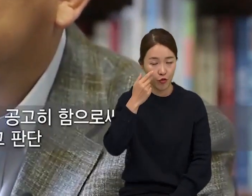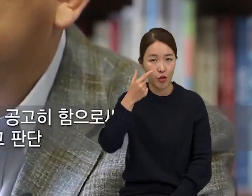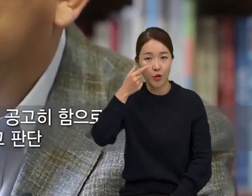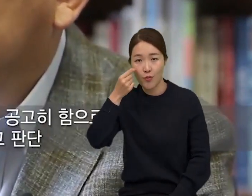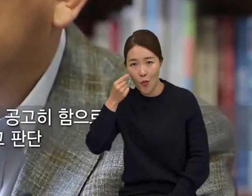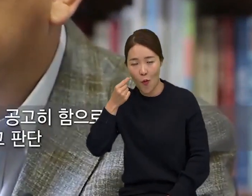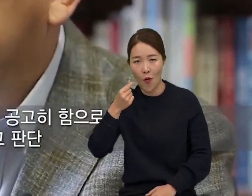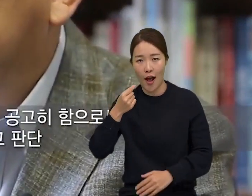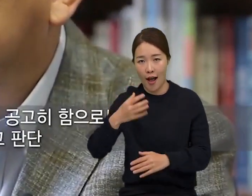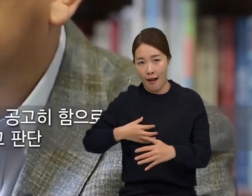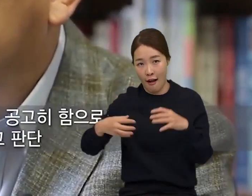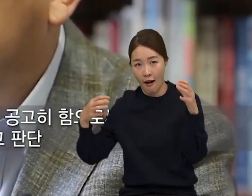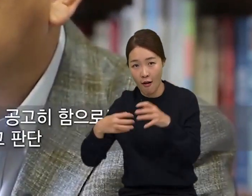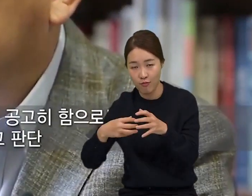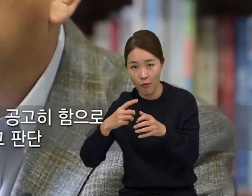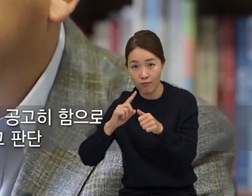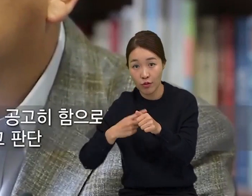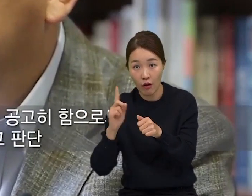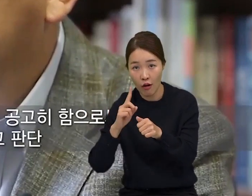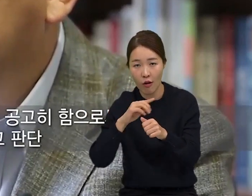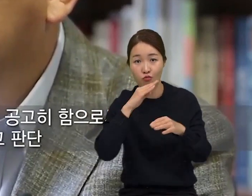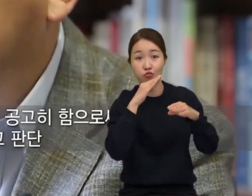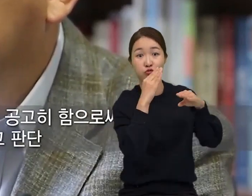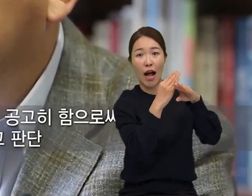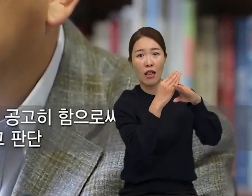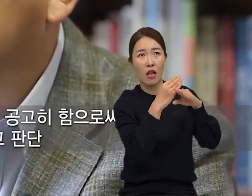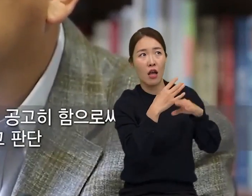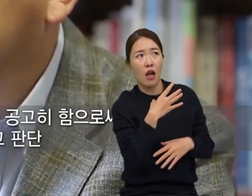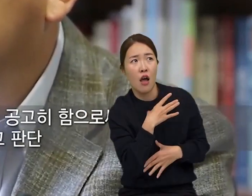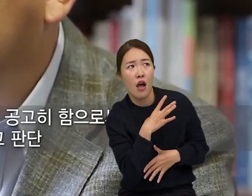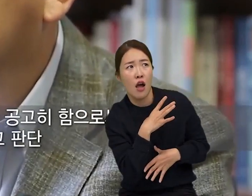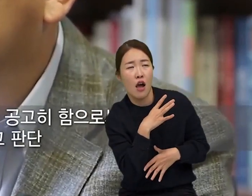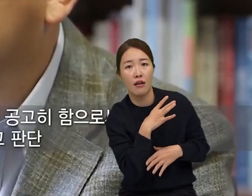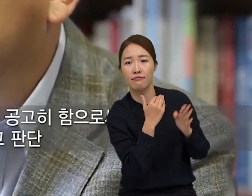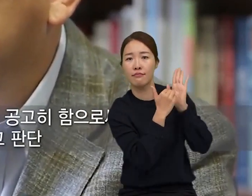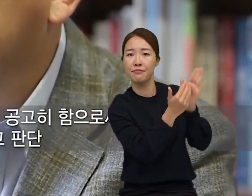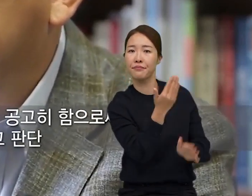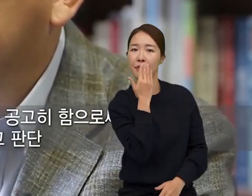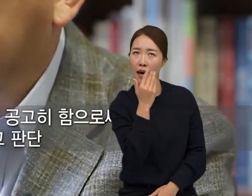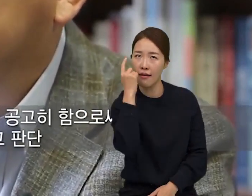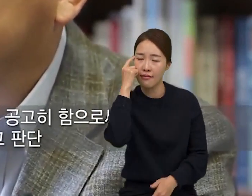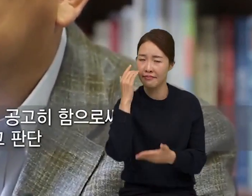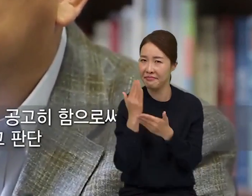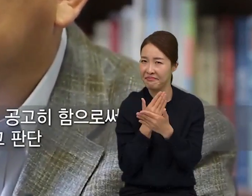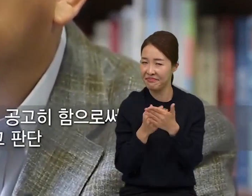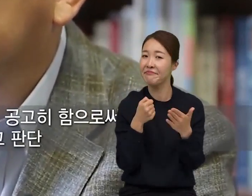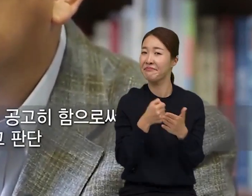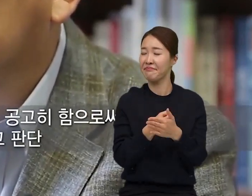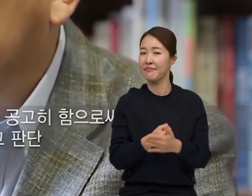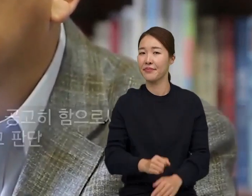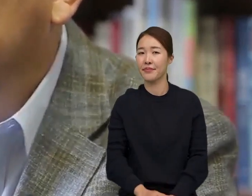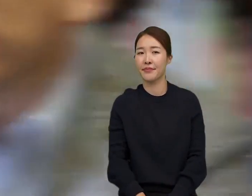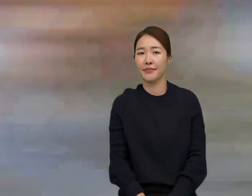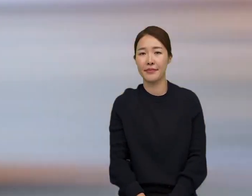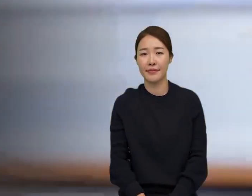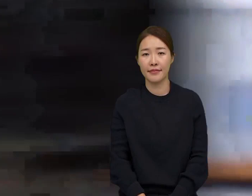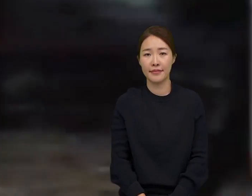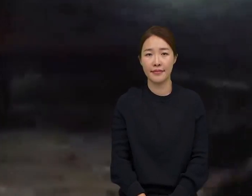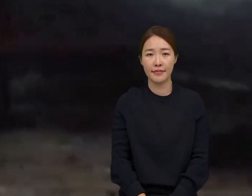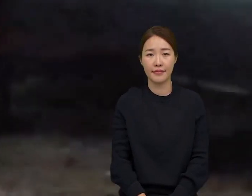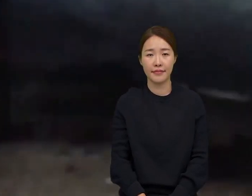또 미국과 일본과 안보적인 협력을 공고히 함으로써 북한의 위협을 막아낼 수 있다, 이렇게 판단했기